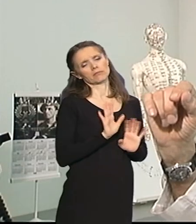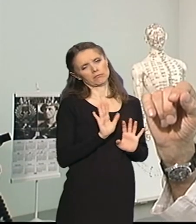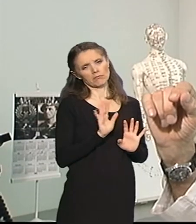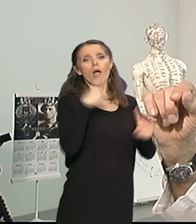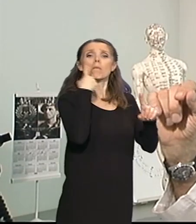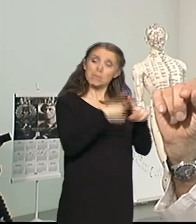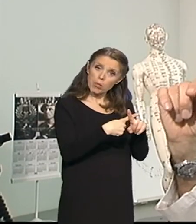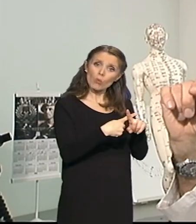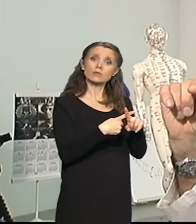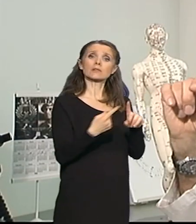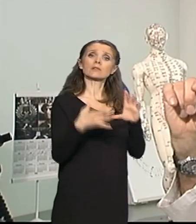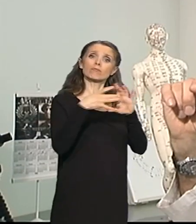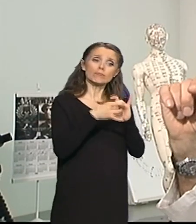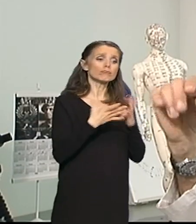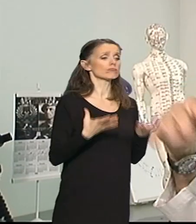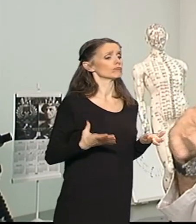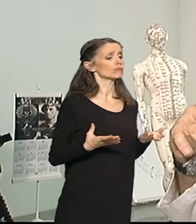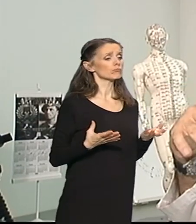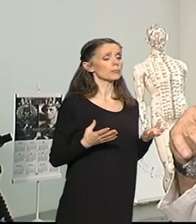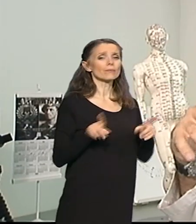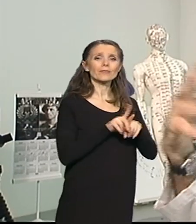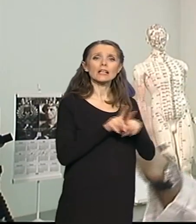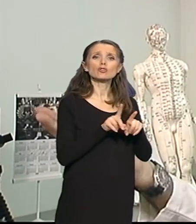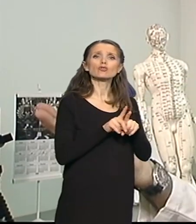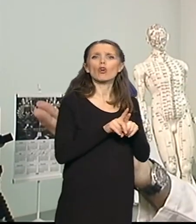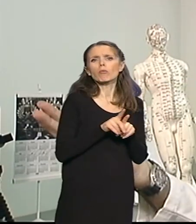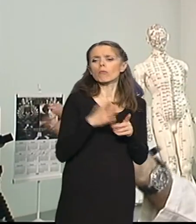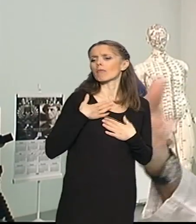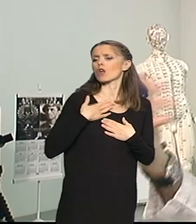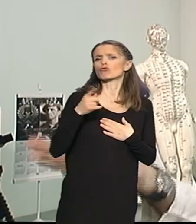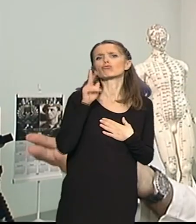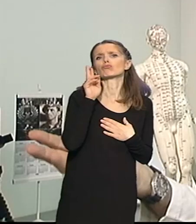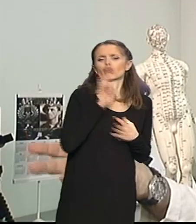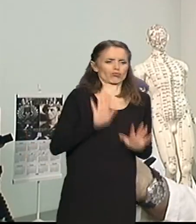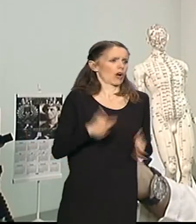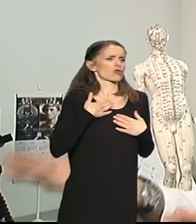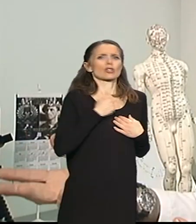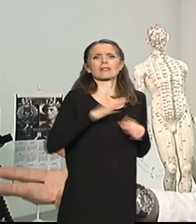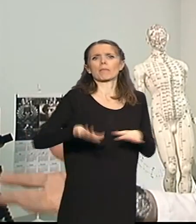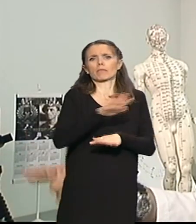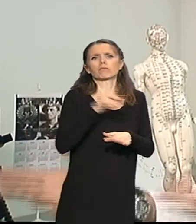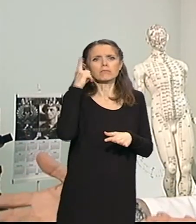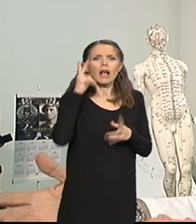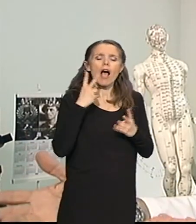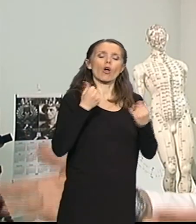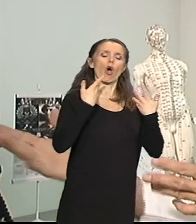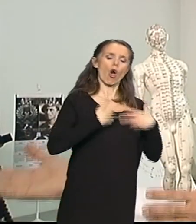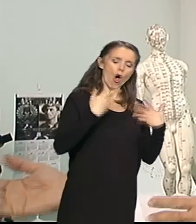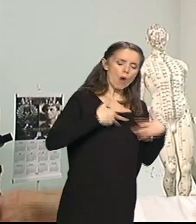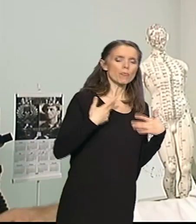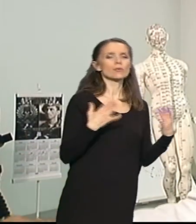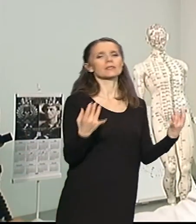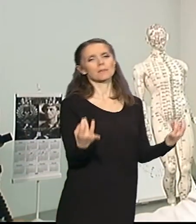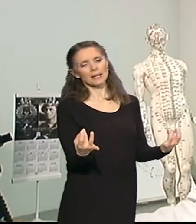dodatno još i zapadni sistem vežbe relaksacije, autogeni trening, meditaciju,